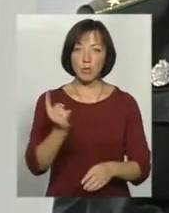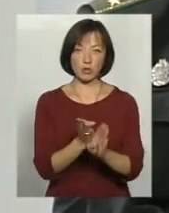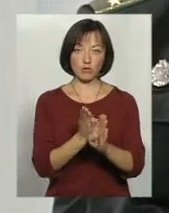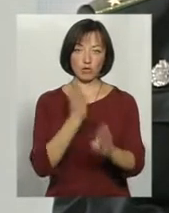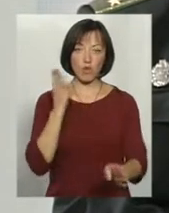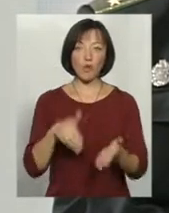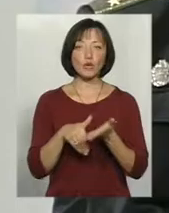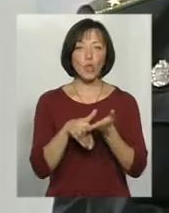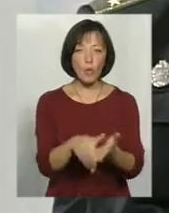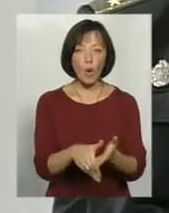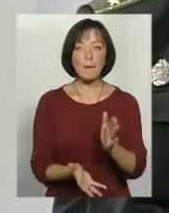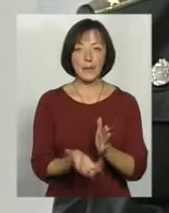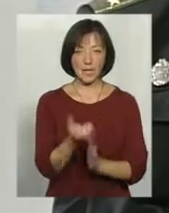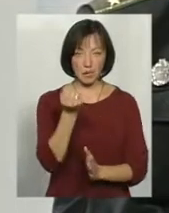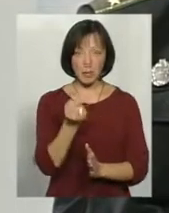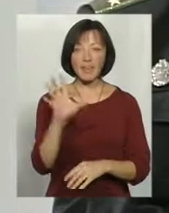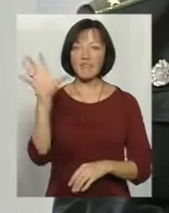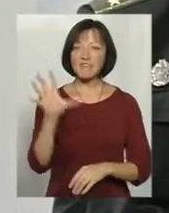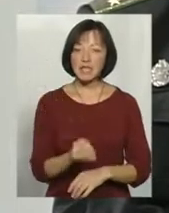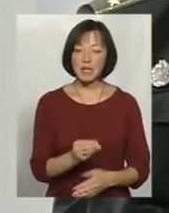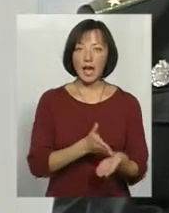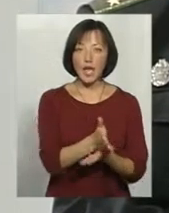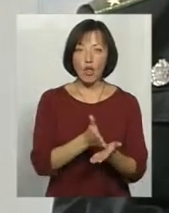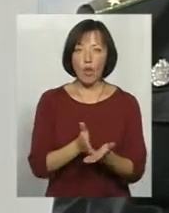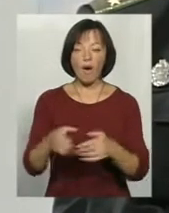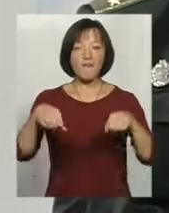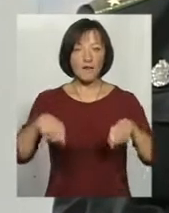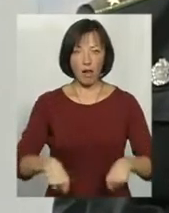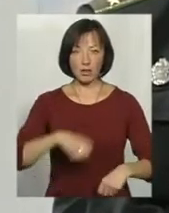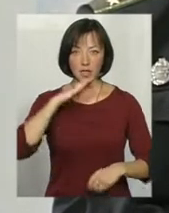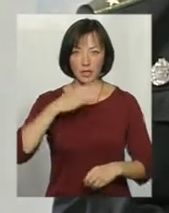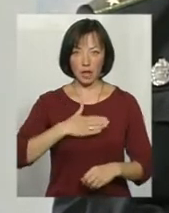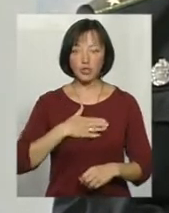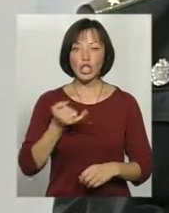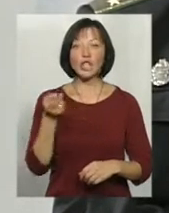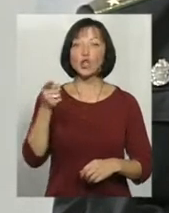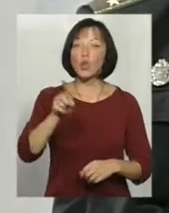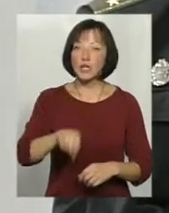першочергової допомоги і підтримки всіх гілок влади нашої.